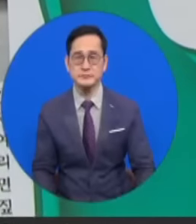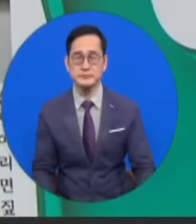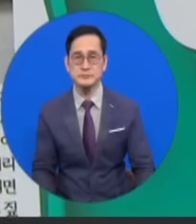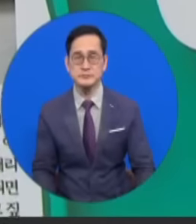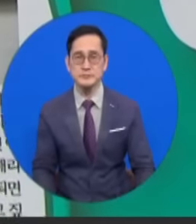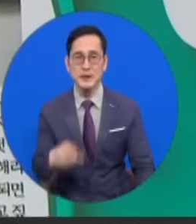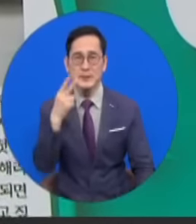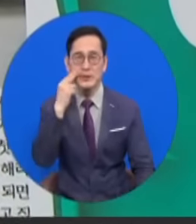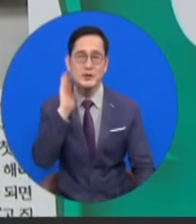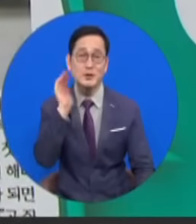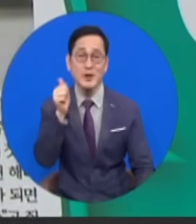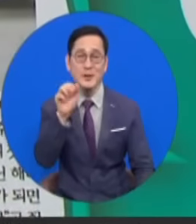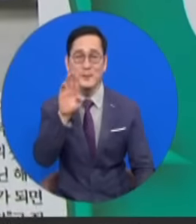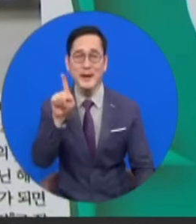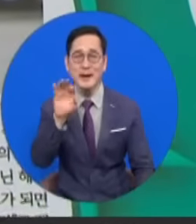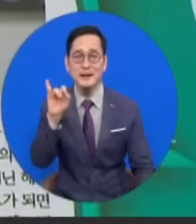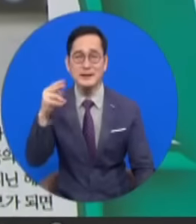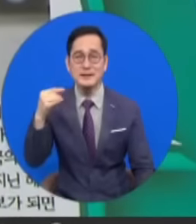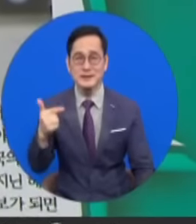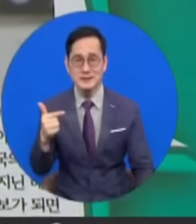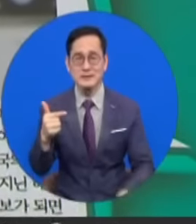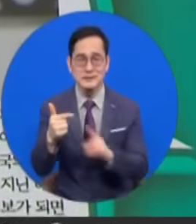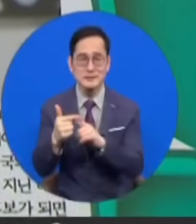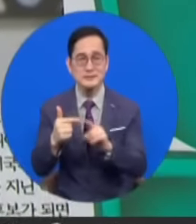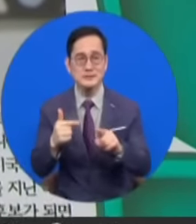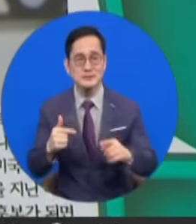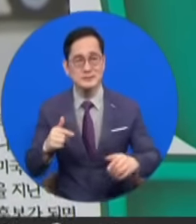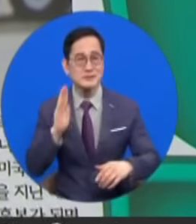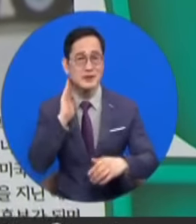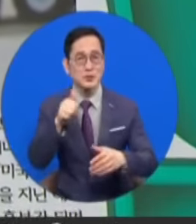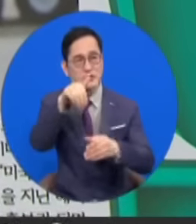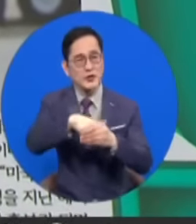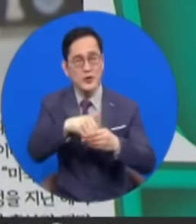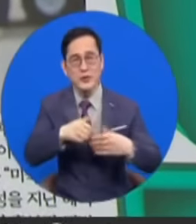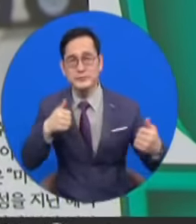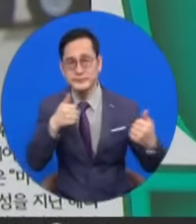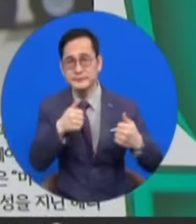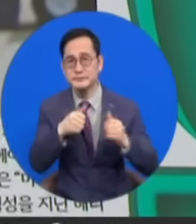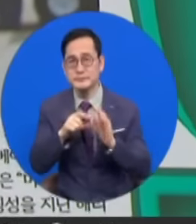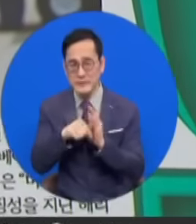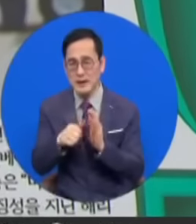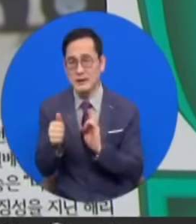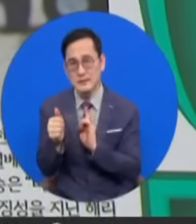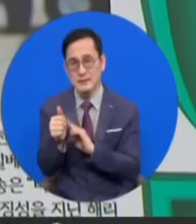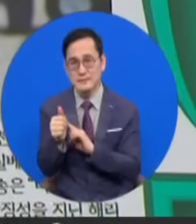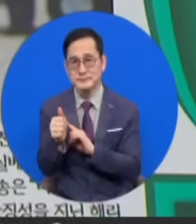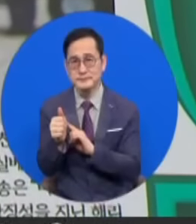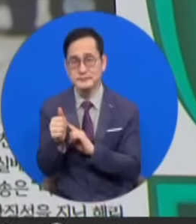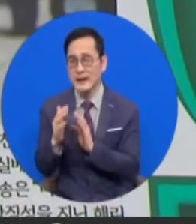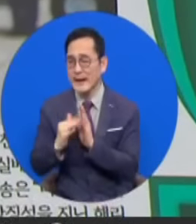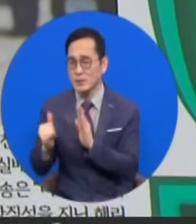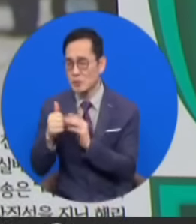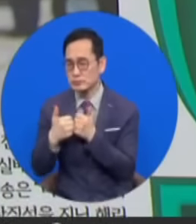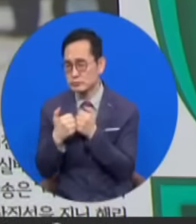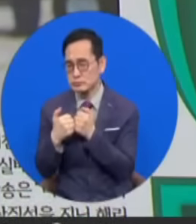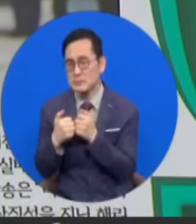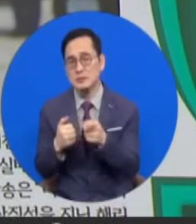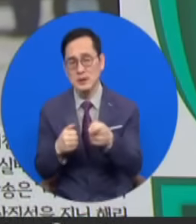바이든 대통령이 가족 회의를 열었습니다. 캠프 데이비드 일정에서요. 그런데 질 바이든 여사 아내는 포기하지 말고